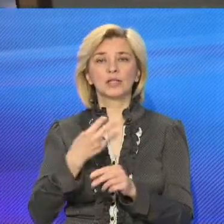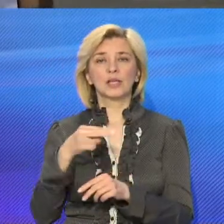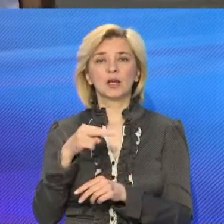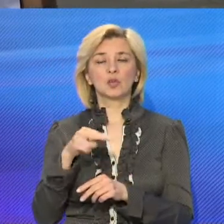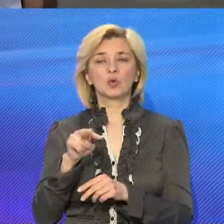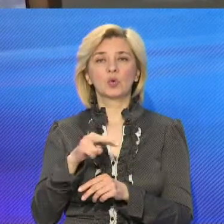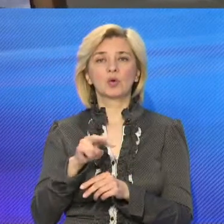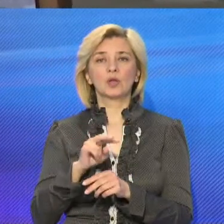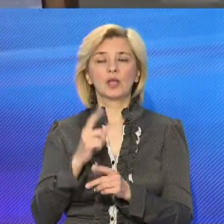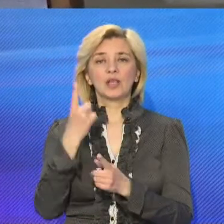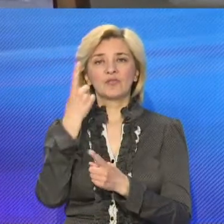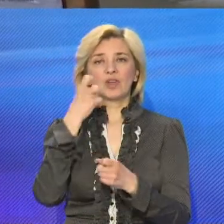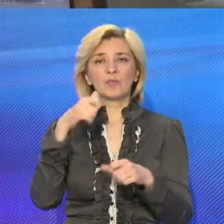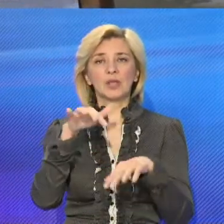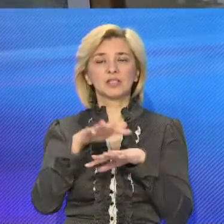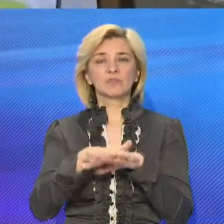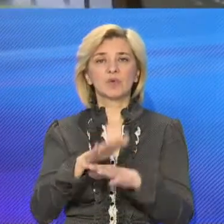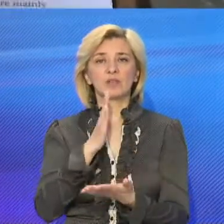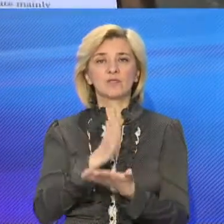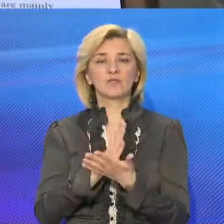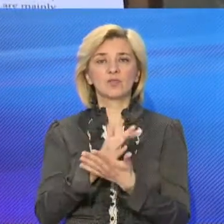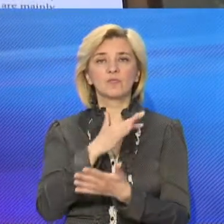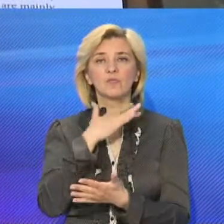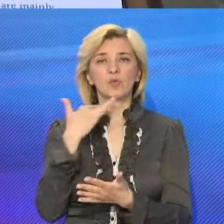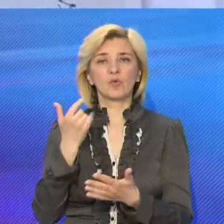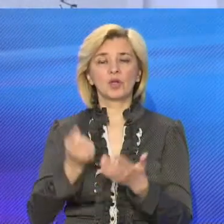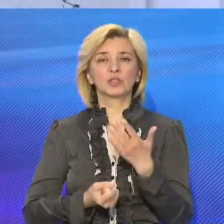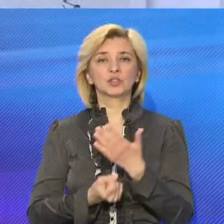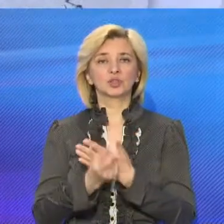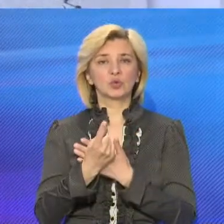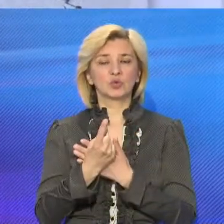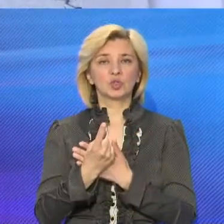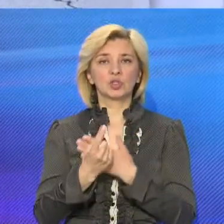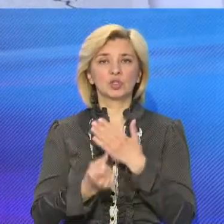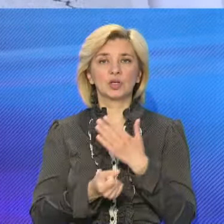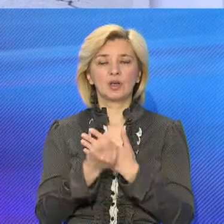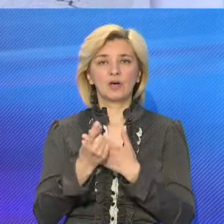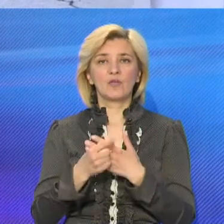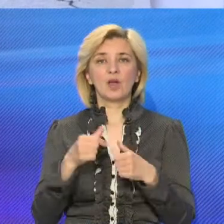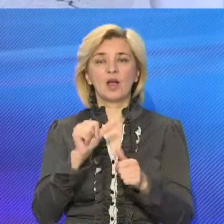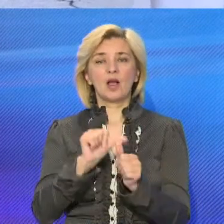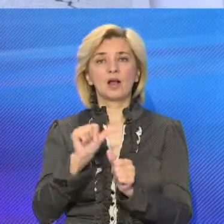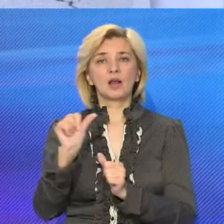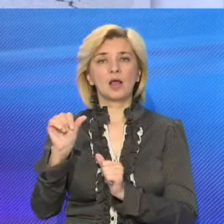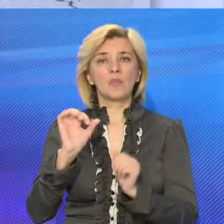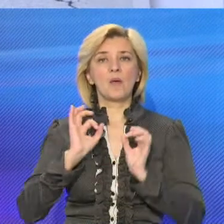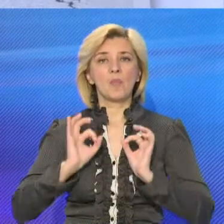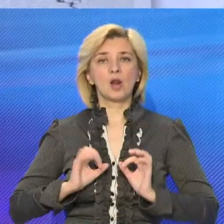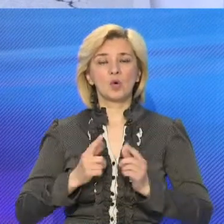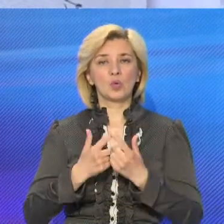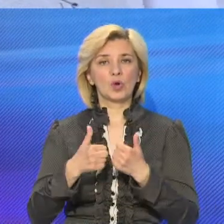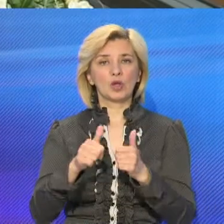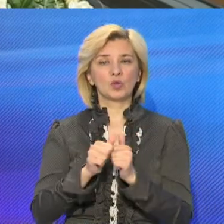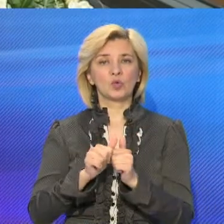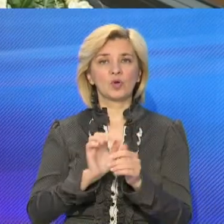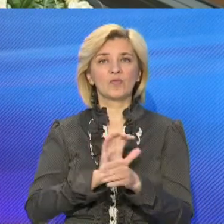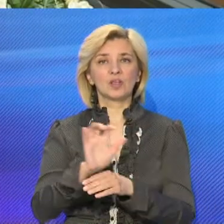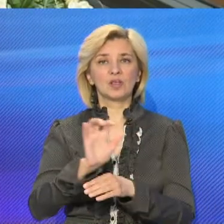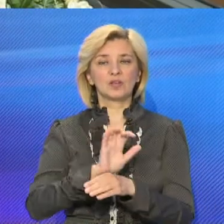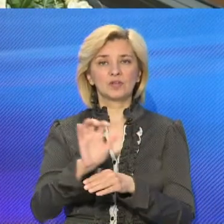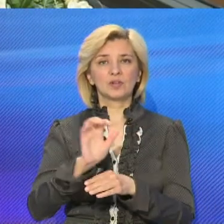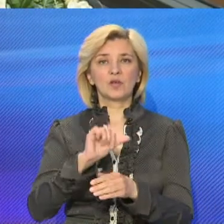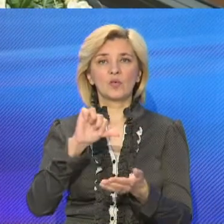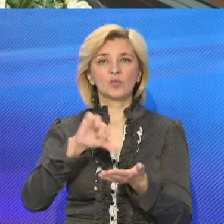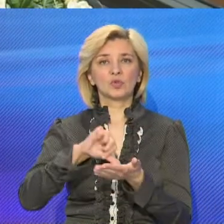Інфармацыйнай базай выдання стала вялікая колькасць крыніц. Акрамя генеральнай пракуратуры і выдавецтва, удзел у падрыхтоўцы кнігі прымалі